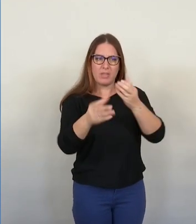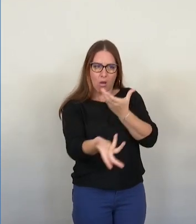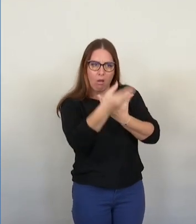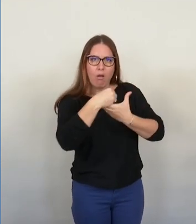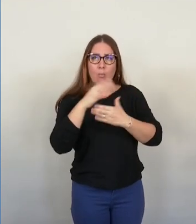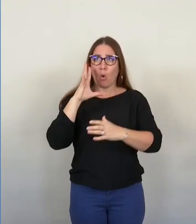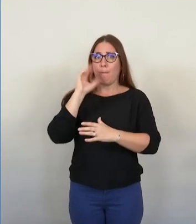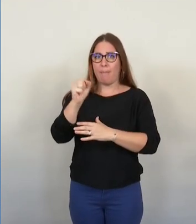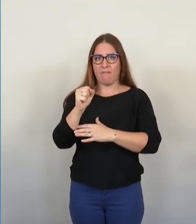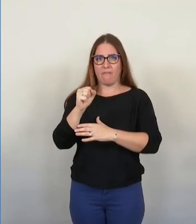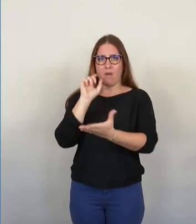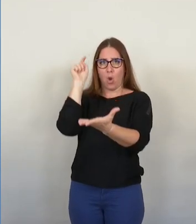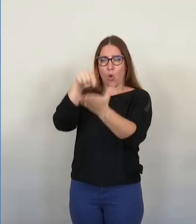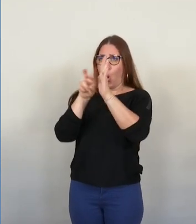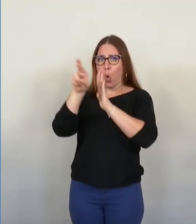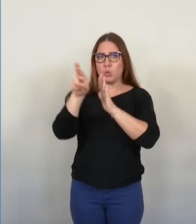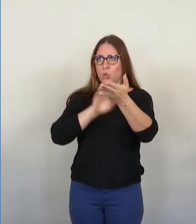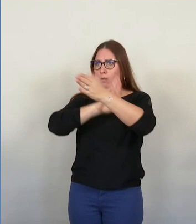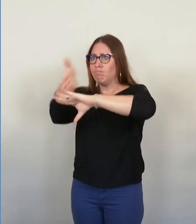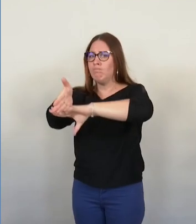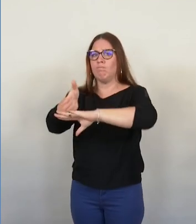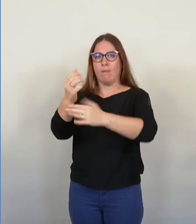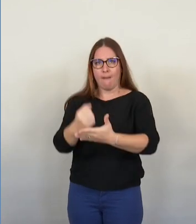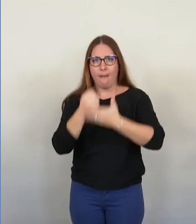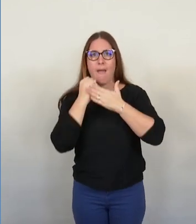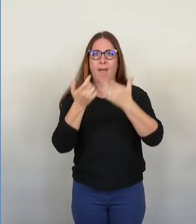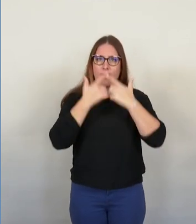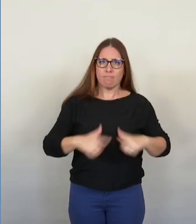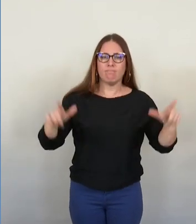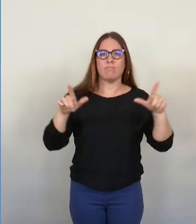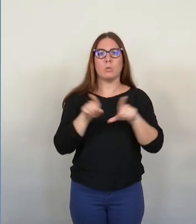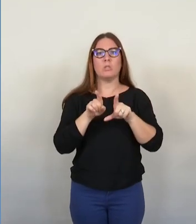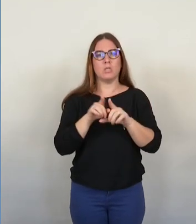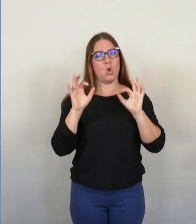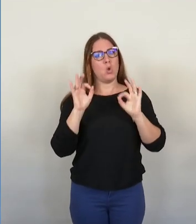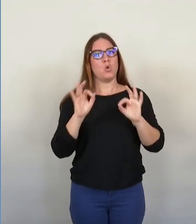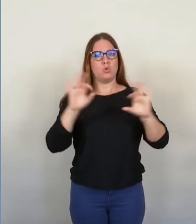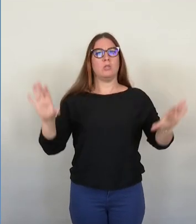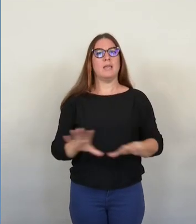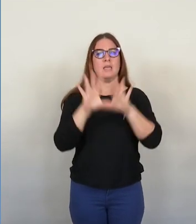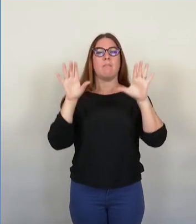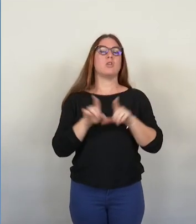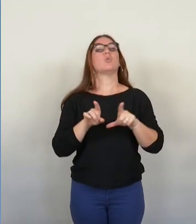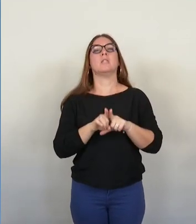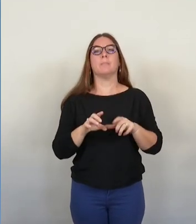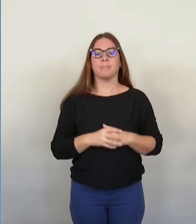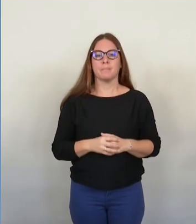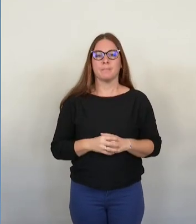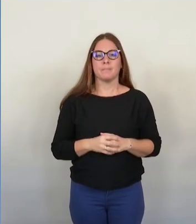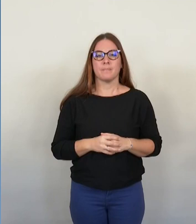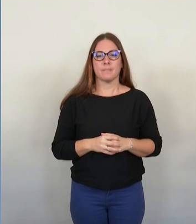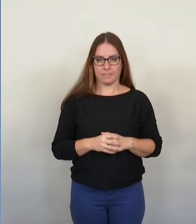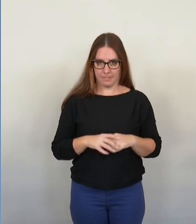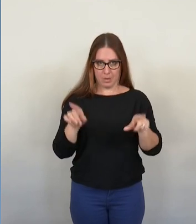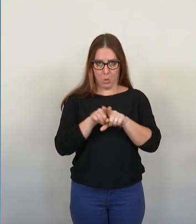repère un lieu de socialisant un lieu d'émancipation et c'est en effet comme ça que ça a été perçu et travaillé quand on quand on on se